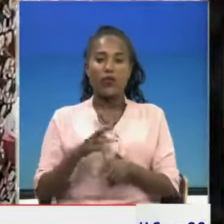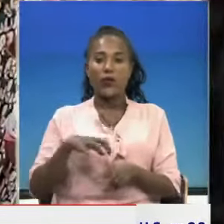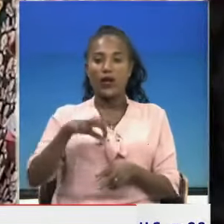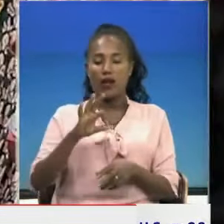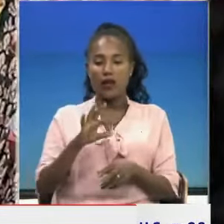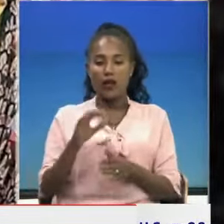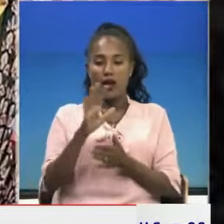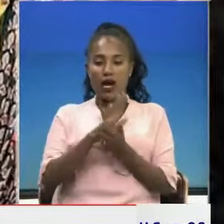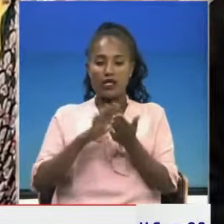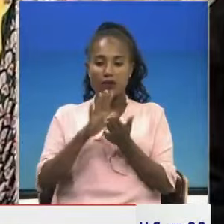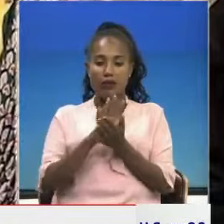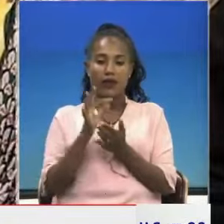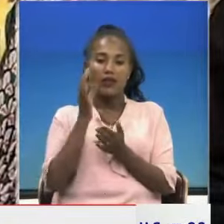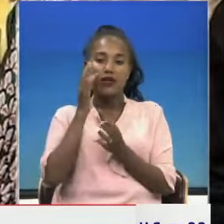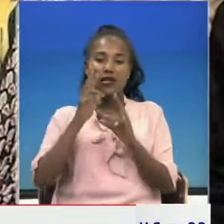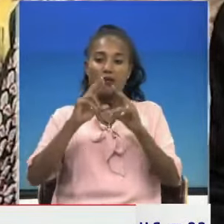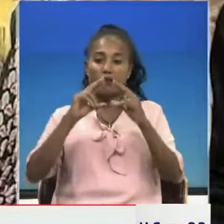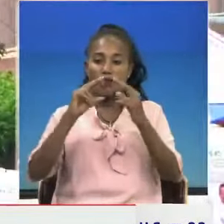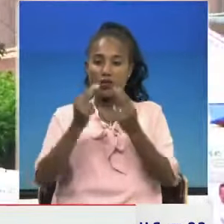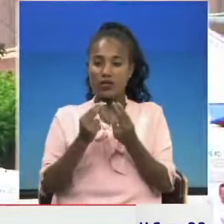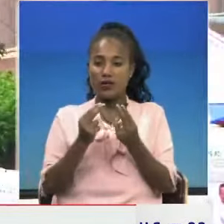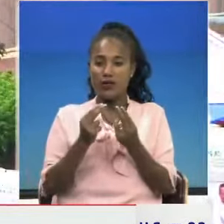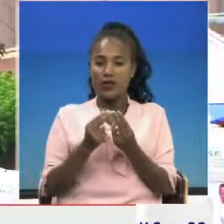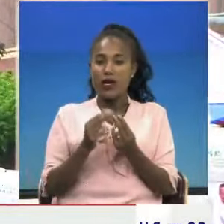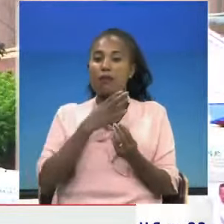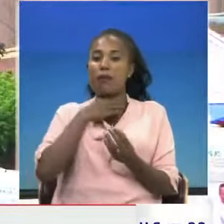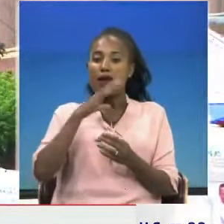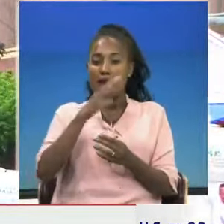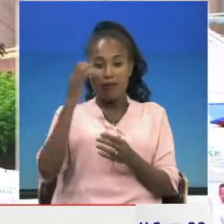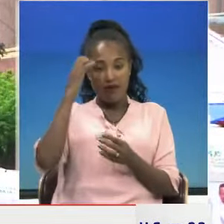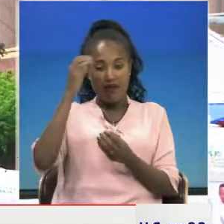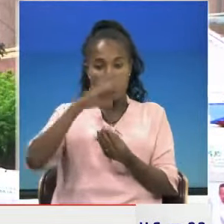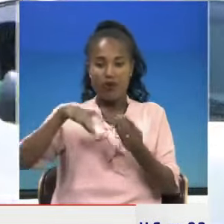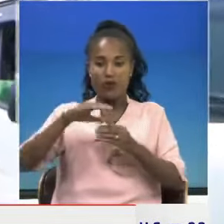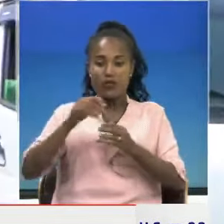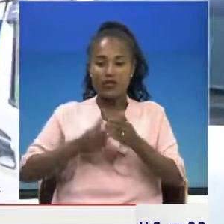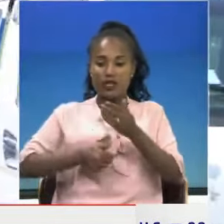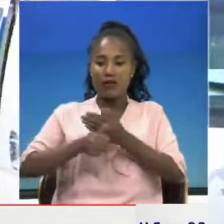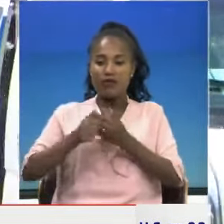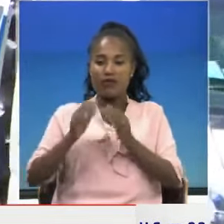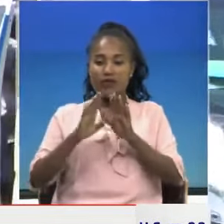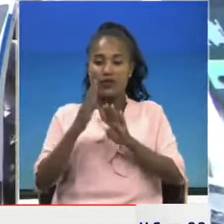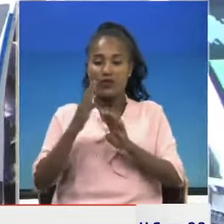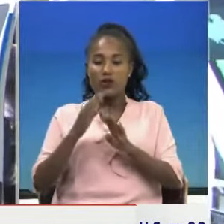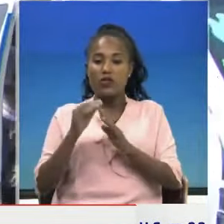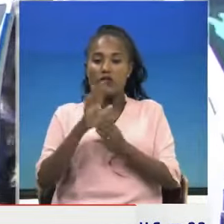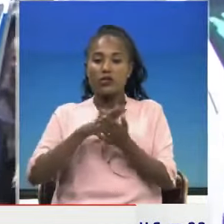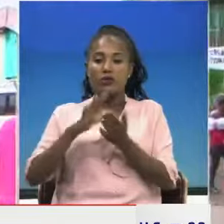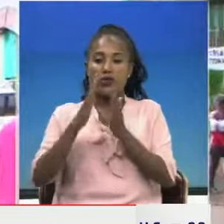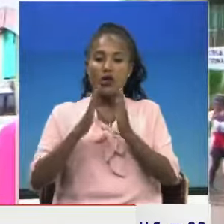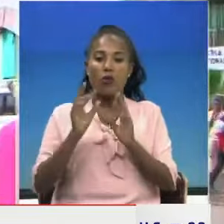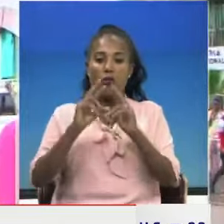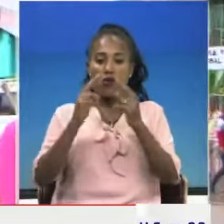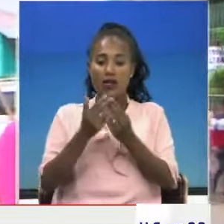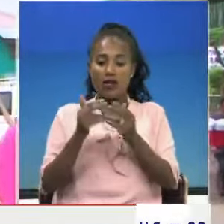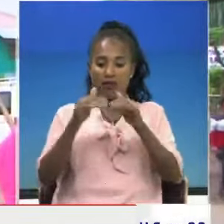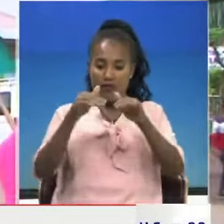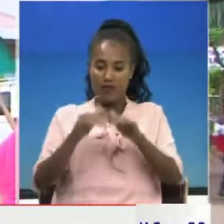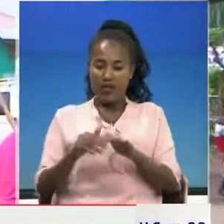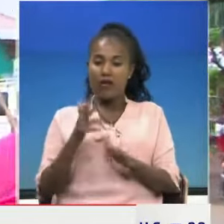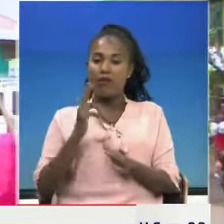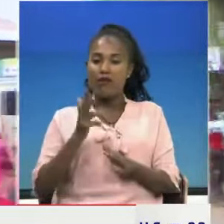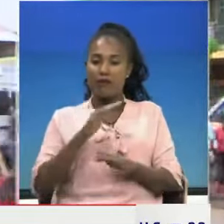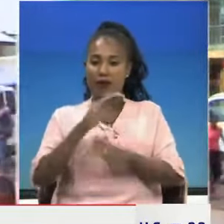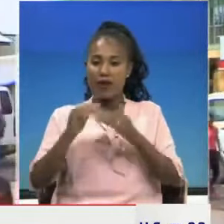ይገኛሉ። አሸባሪው የህወሓት ወንበዴ ቡድን በአማራና በአፋር ክልሎች ጥቃት መክፈቱን ተከትሎ የሽብርተኛውን ቡድን ግብዓተ መሬት